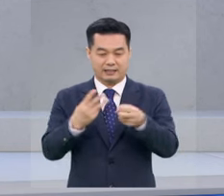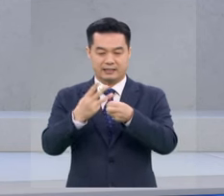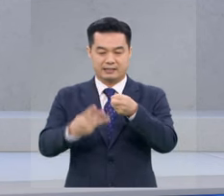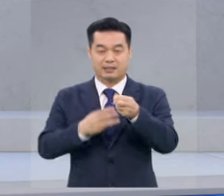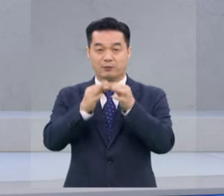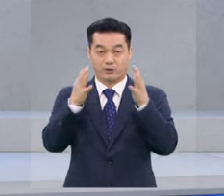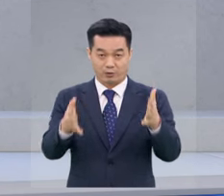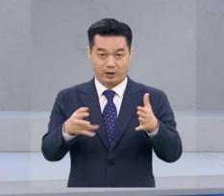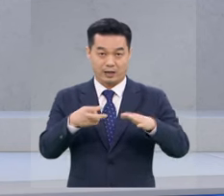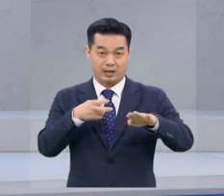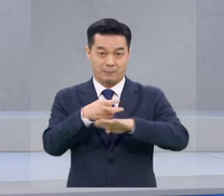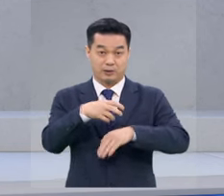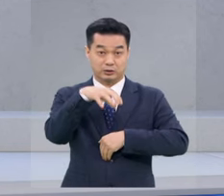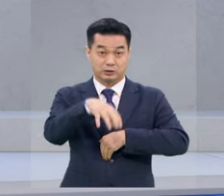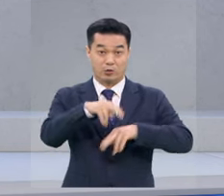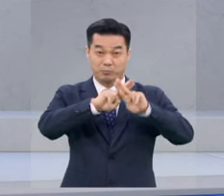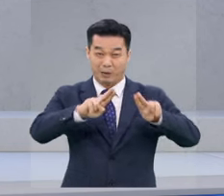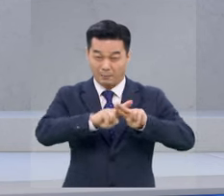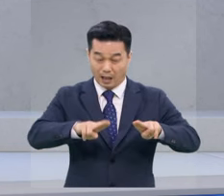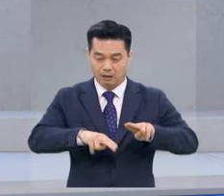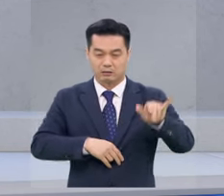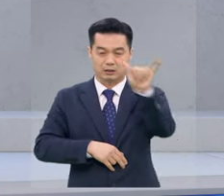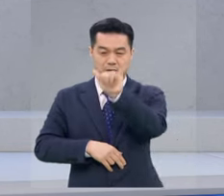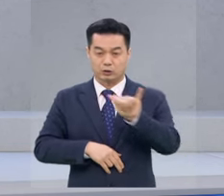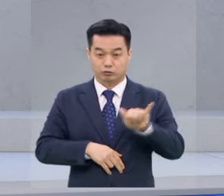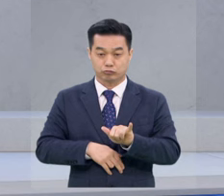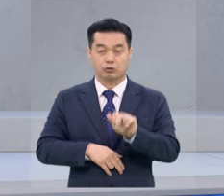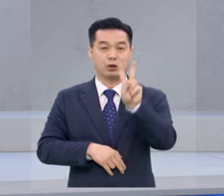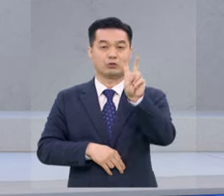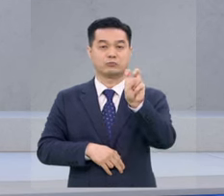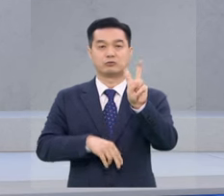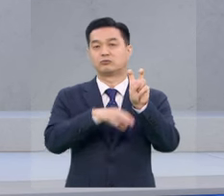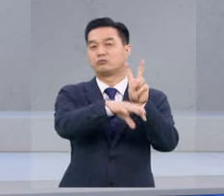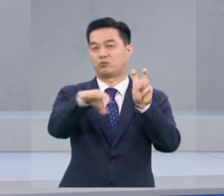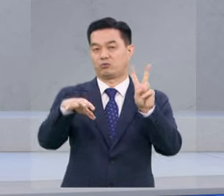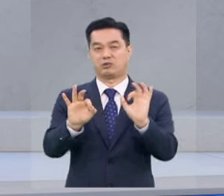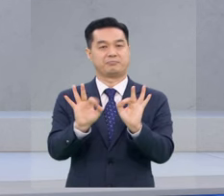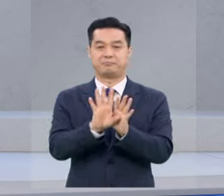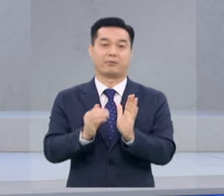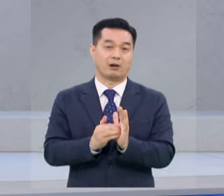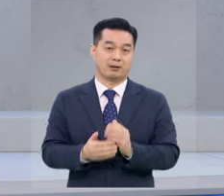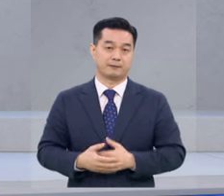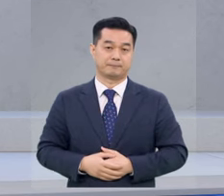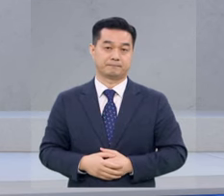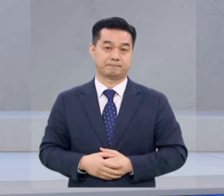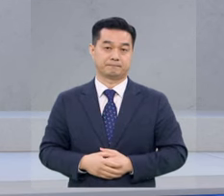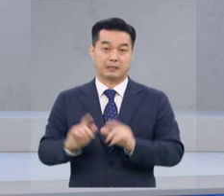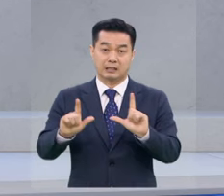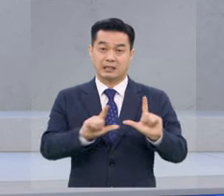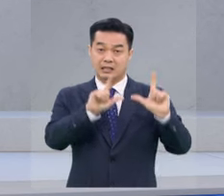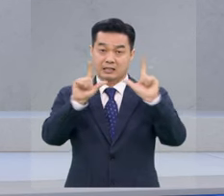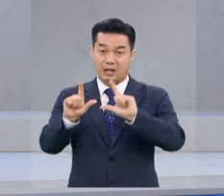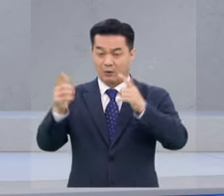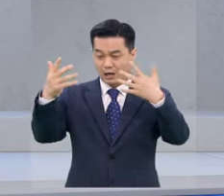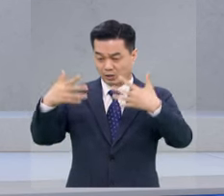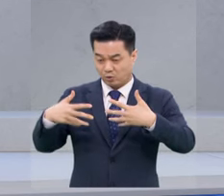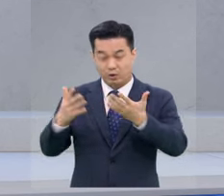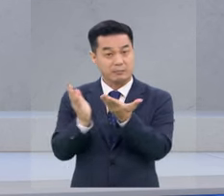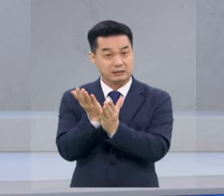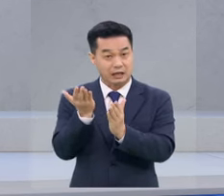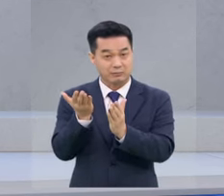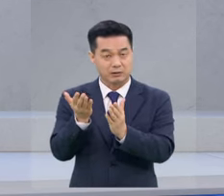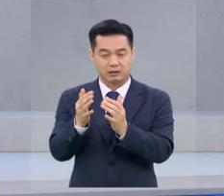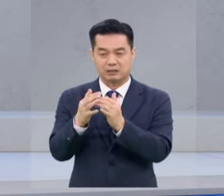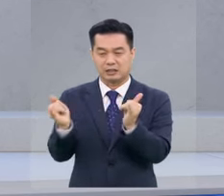폐업한 버스 터미널은 전국의 2곳이나 됩니다 생활 인프라가 부족하면 인구 유출을